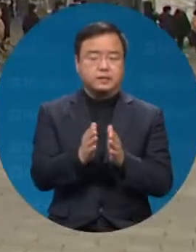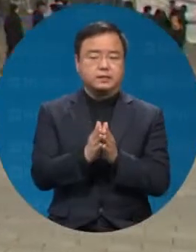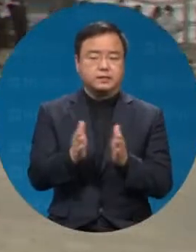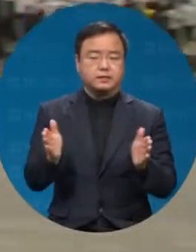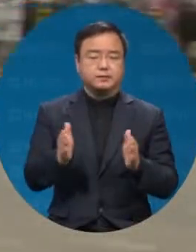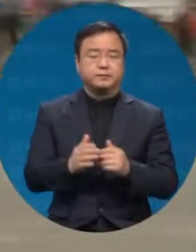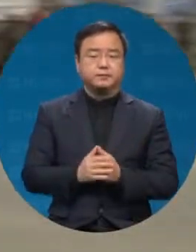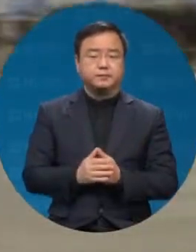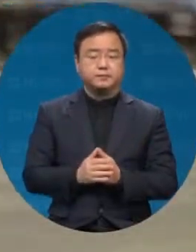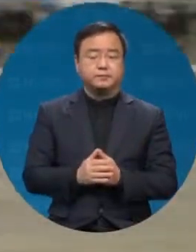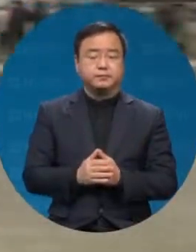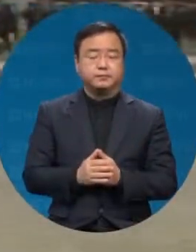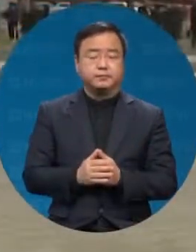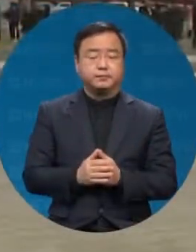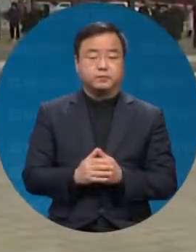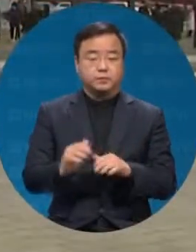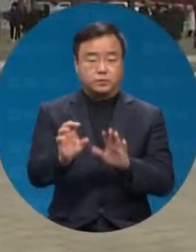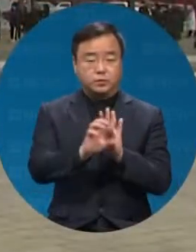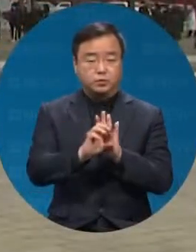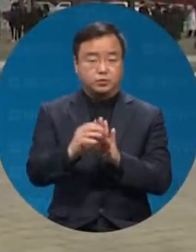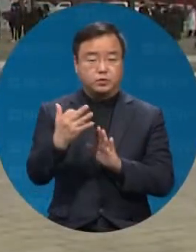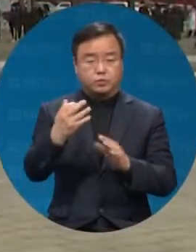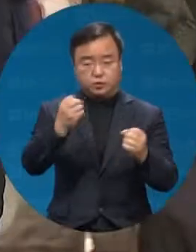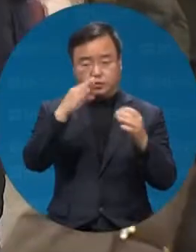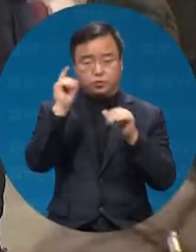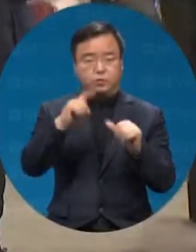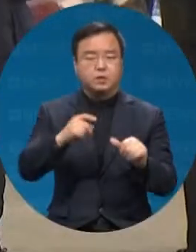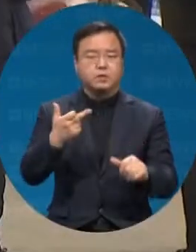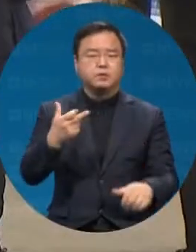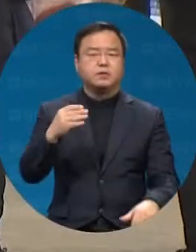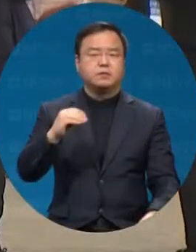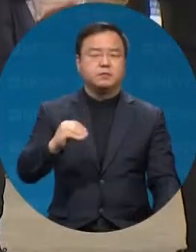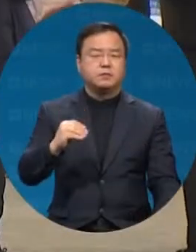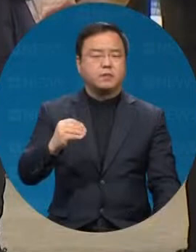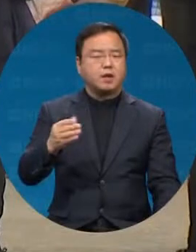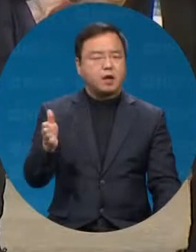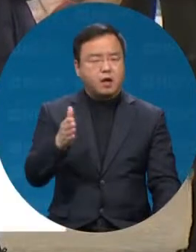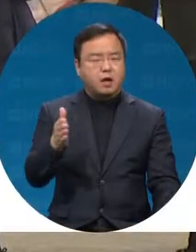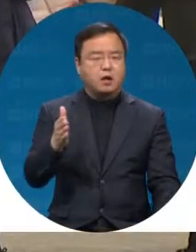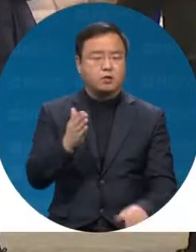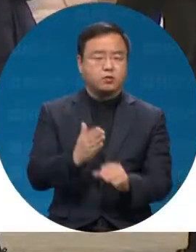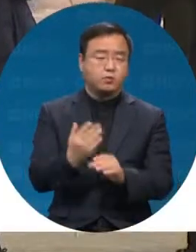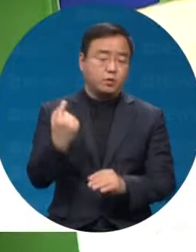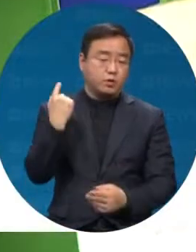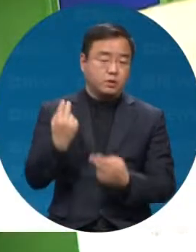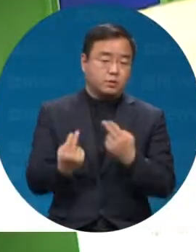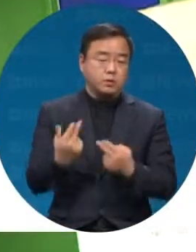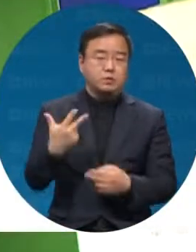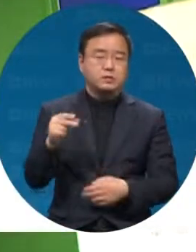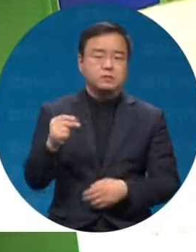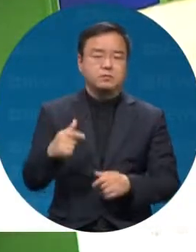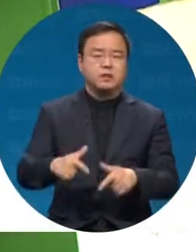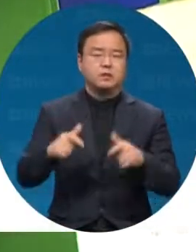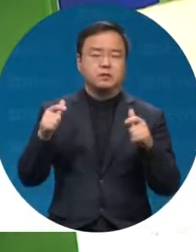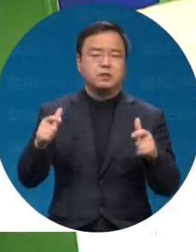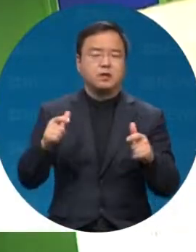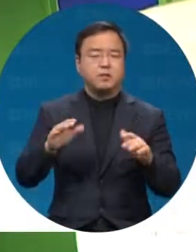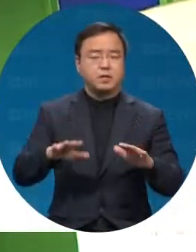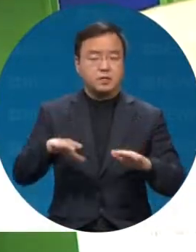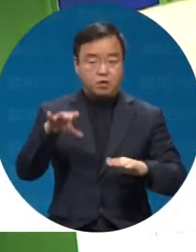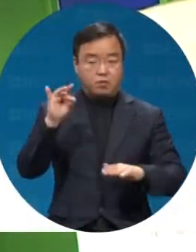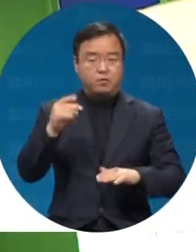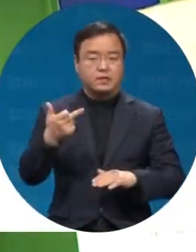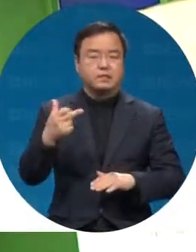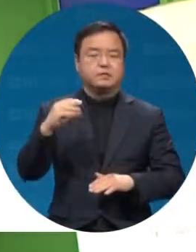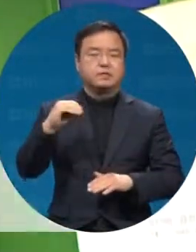어제 발생한 코로나19 신규 확진자는 17만 1,452명. 전날보다 7만 명 넘게 폭증하면서 처음으로 17만